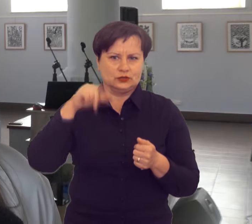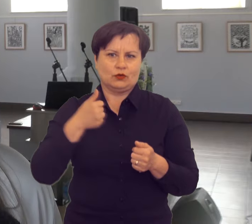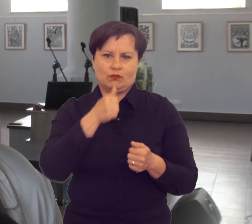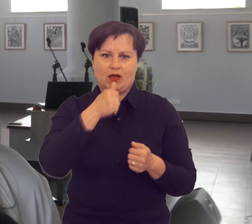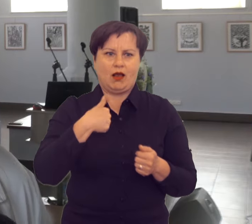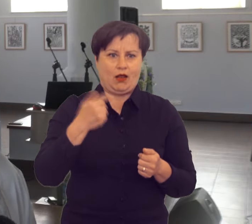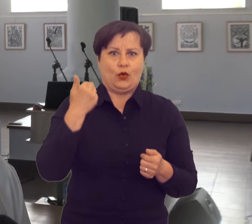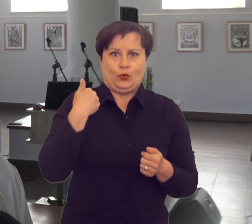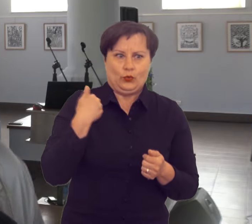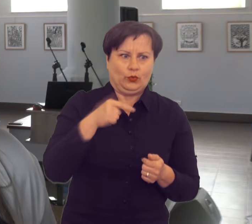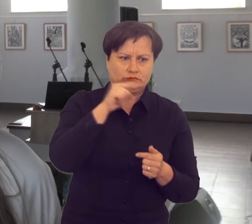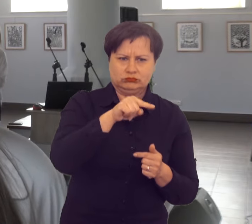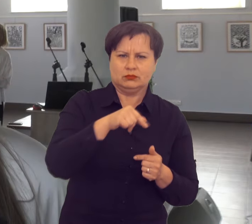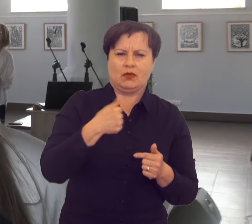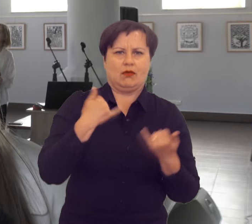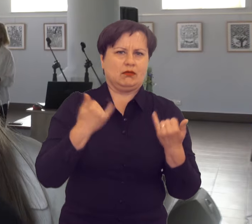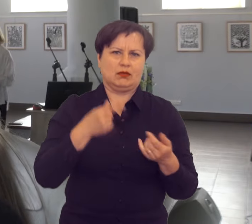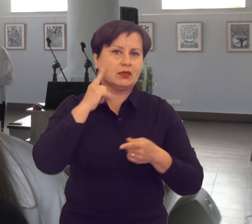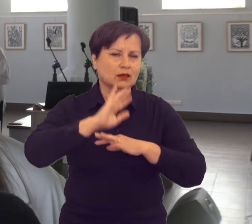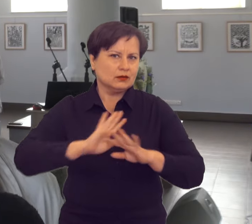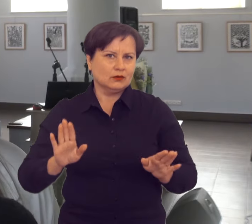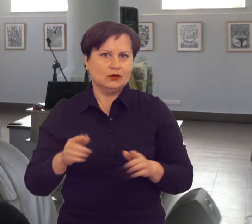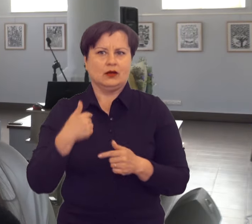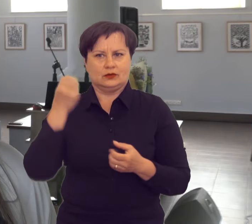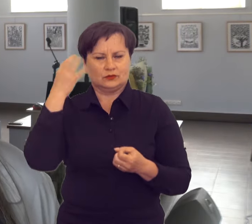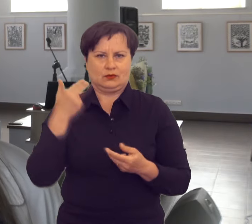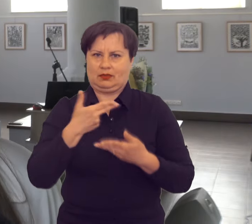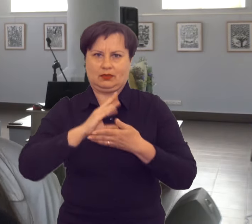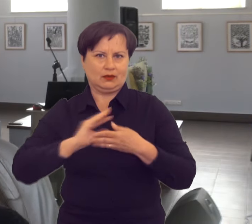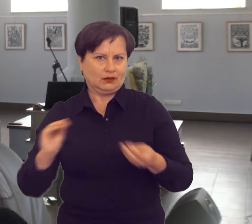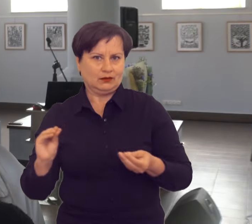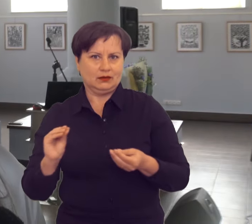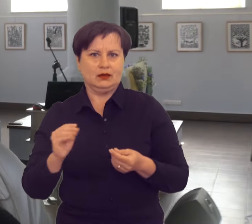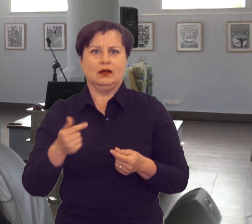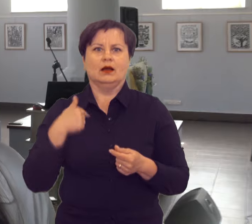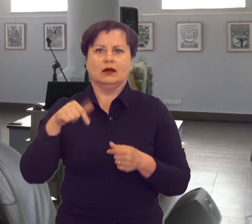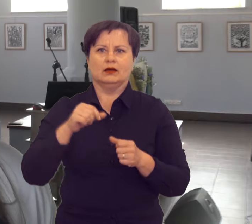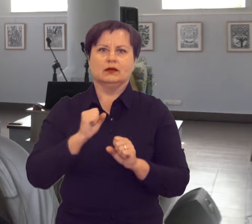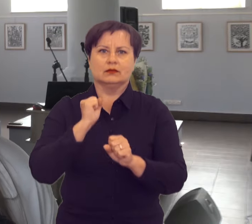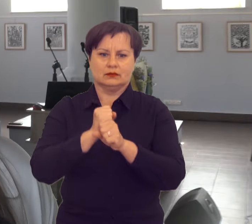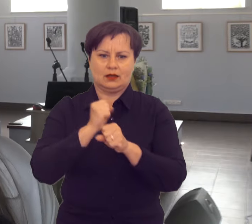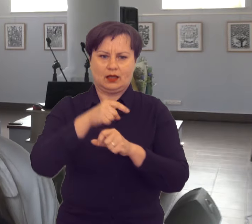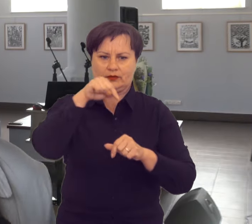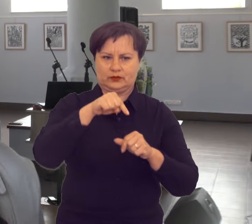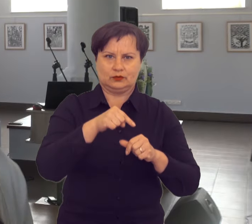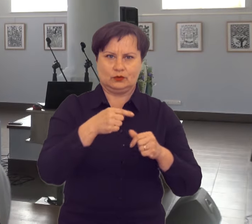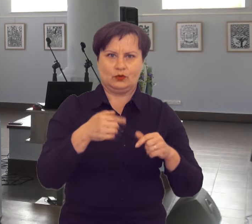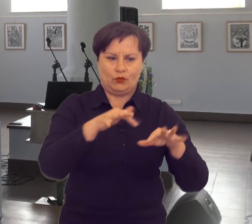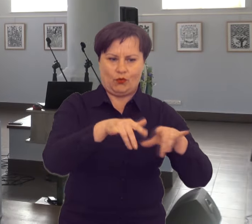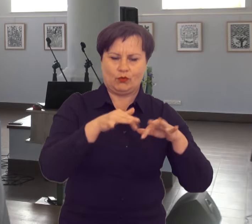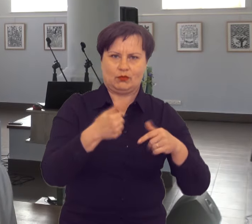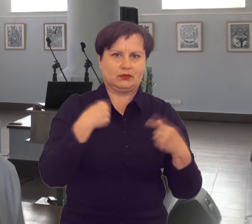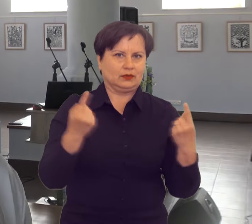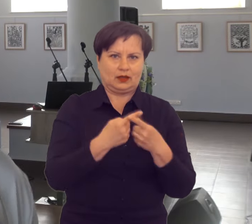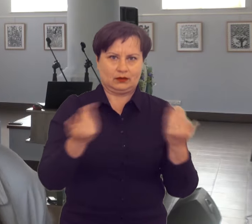bet ko norėjau, nebenoriu, nes supratau, kad na, ne, man tikrai ar tai darbas